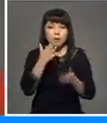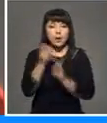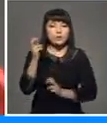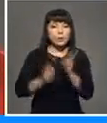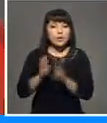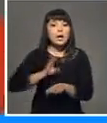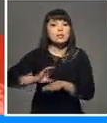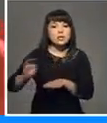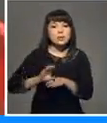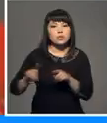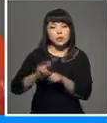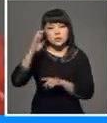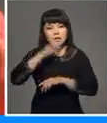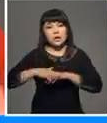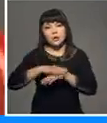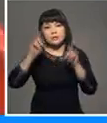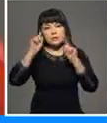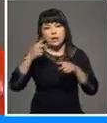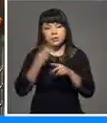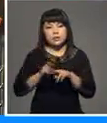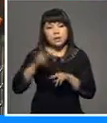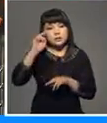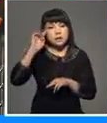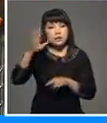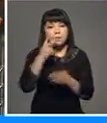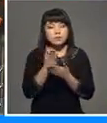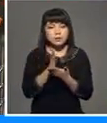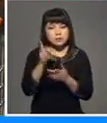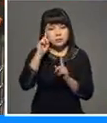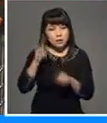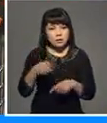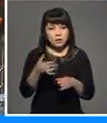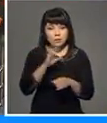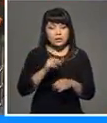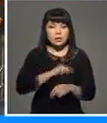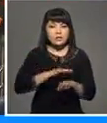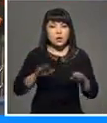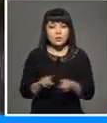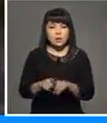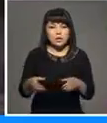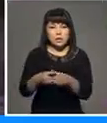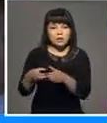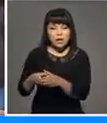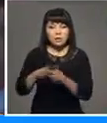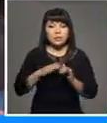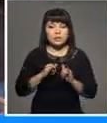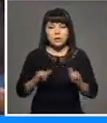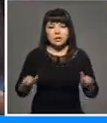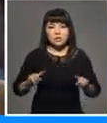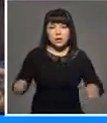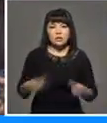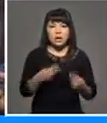өндіруші, экспорттаушы ел ретінде кеңінен танылып келеді. Бұл кәсіпкерлік секторын дамытуға ден қойғанының арқасы. Сонымен қатар